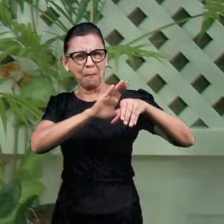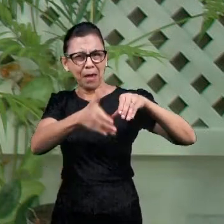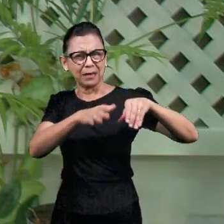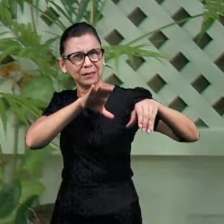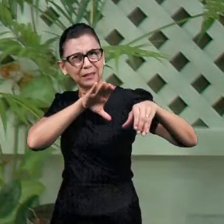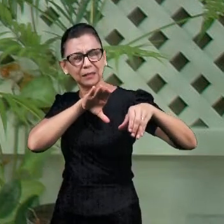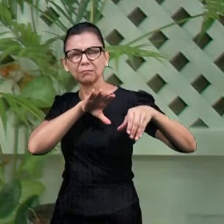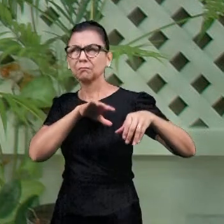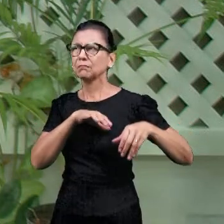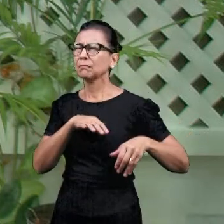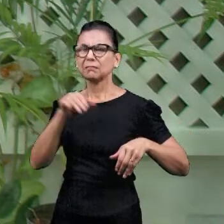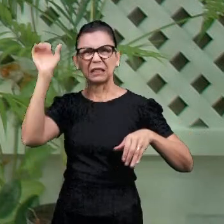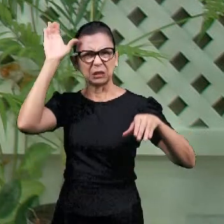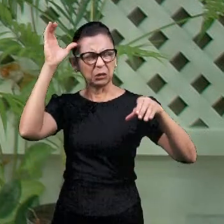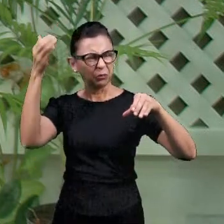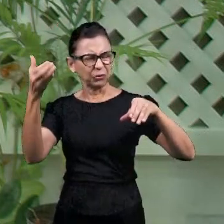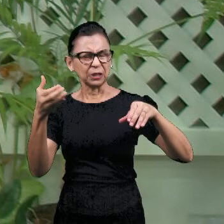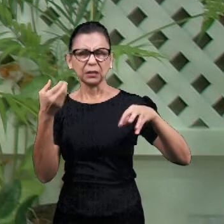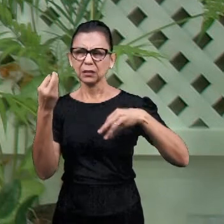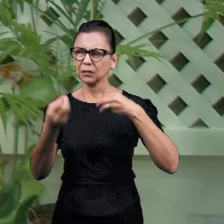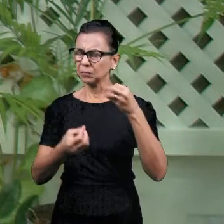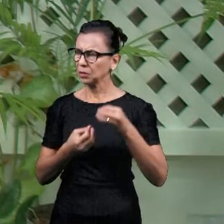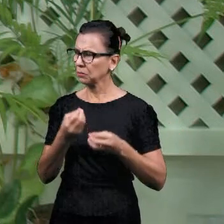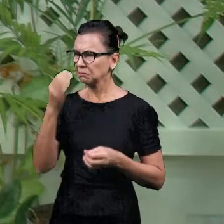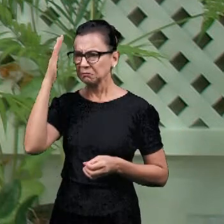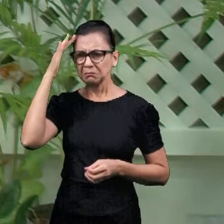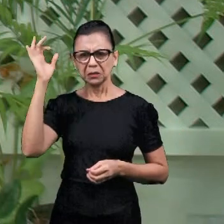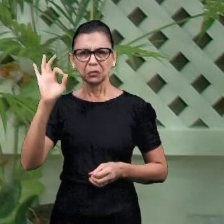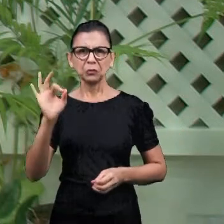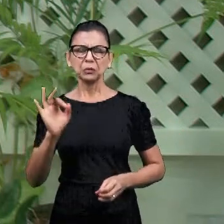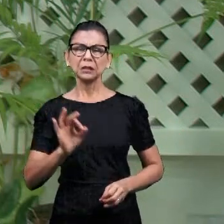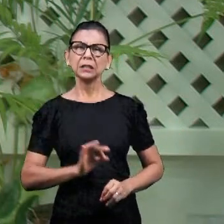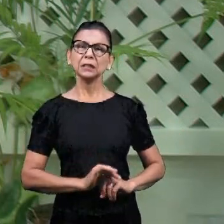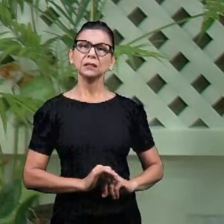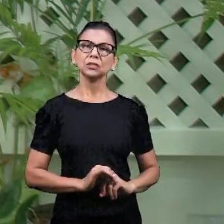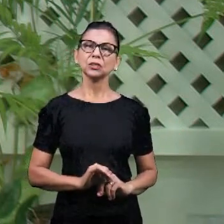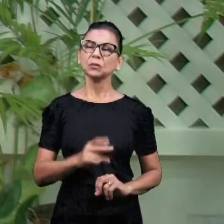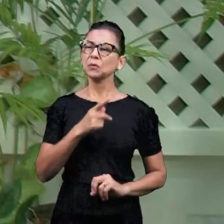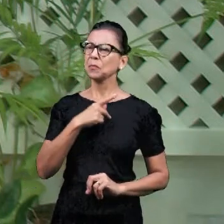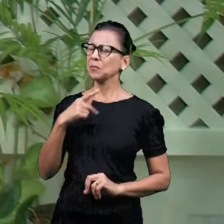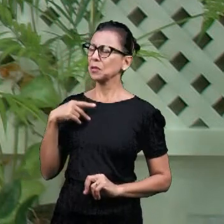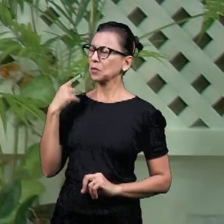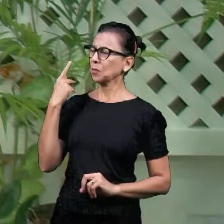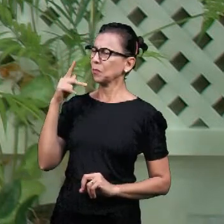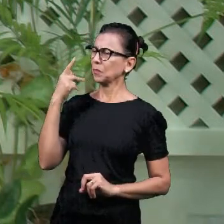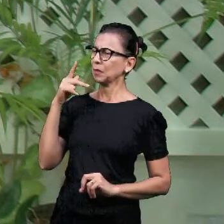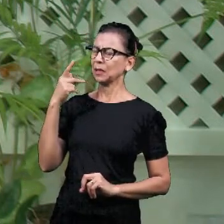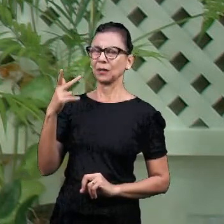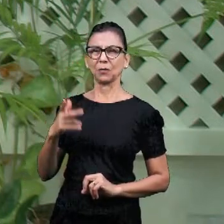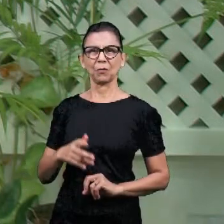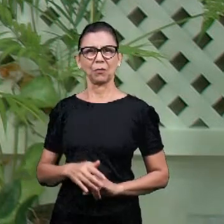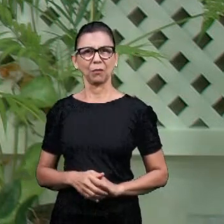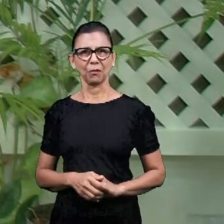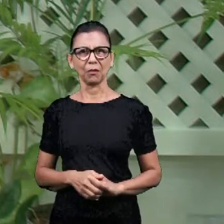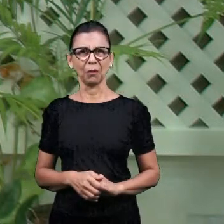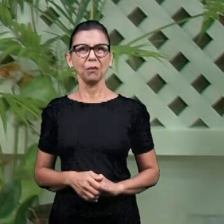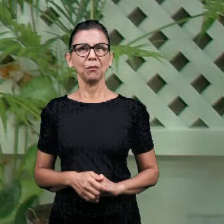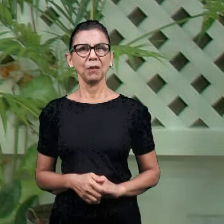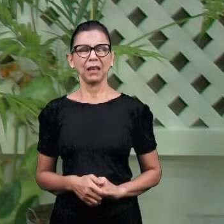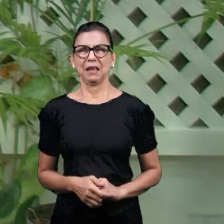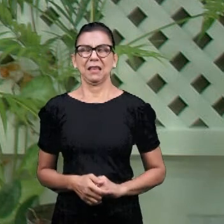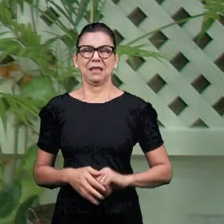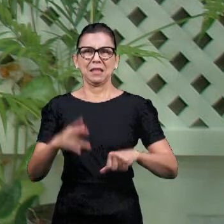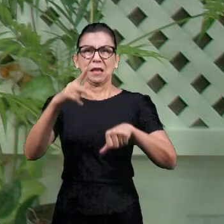dit, qu'est-ce qu'il a compris, qu'est-ce qu'il a dit, qu'est-ce qu'il a dit, la manière comme il a dit, l'expression